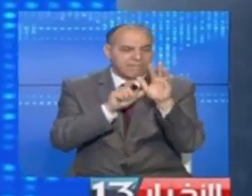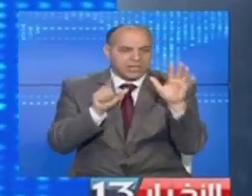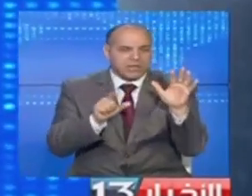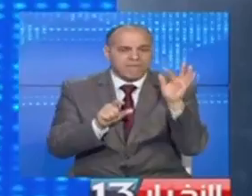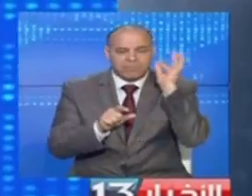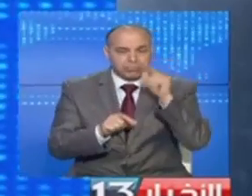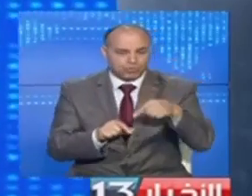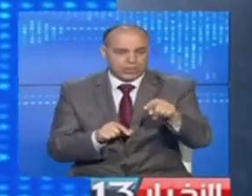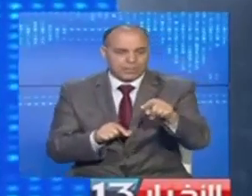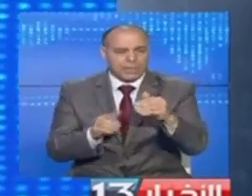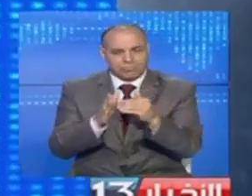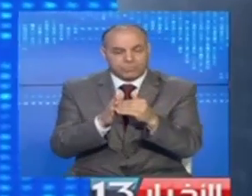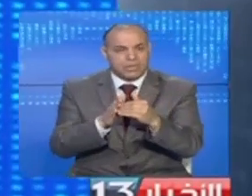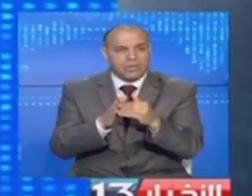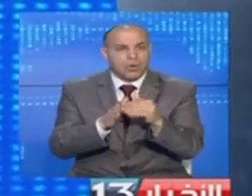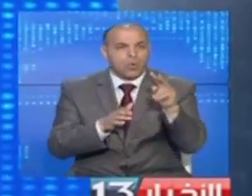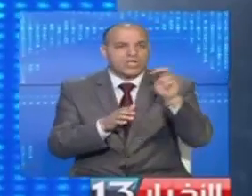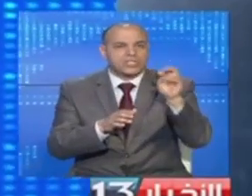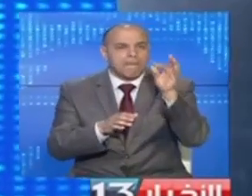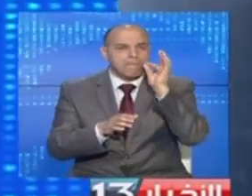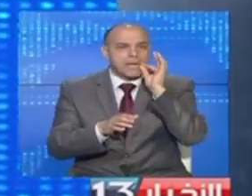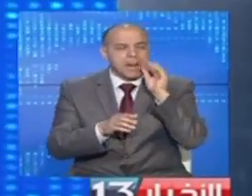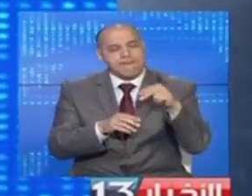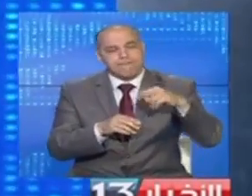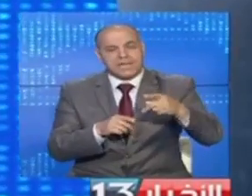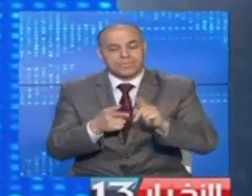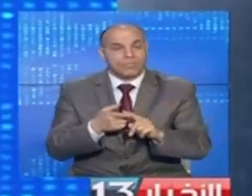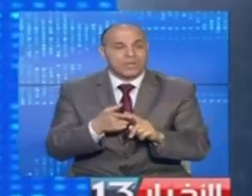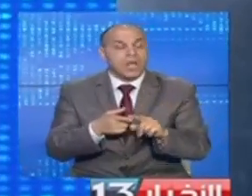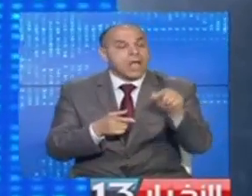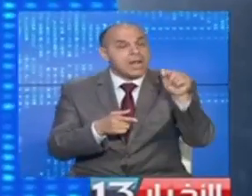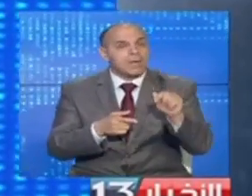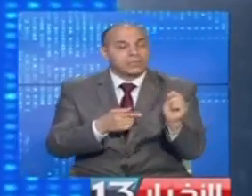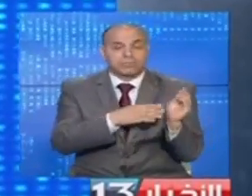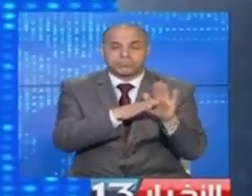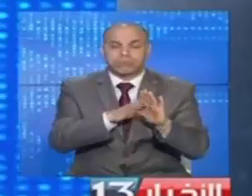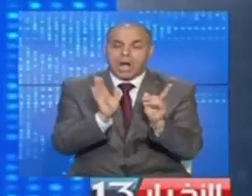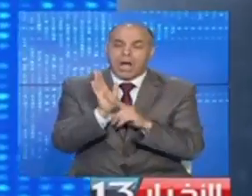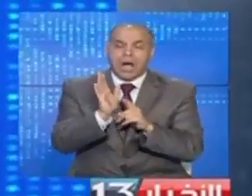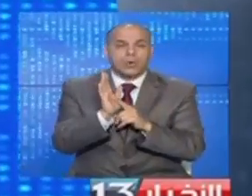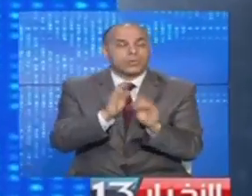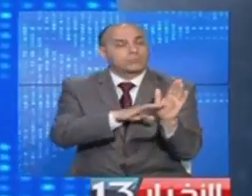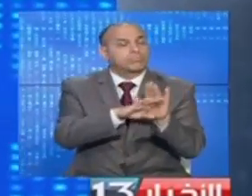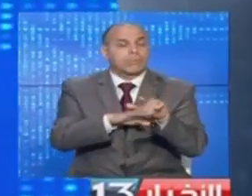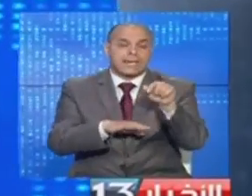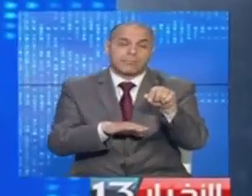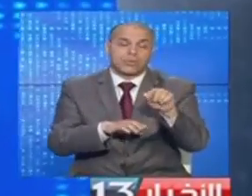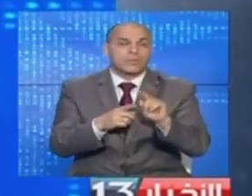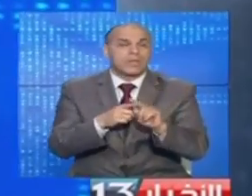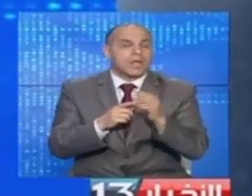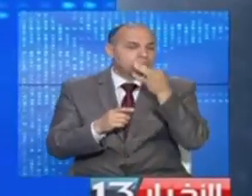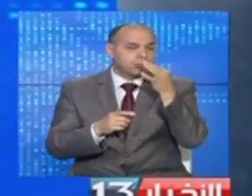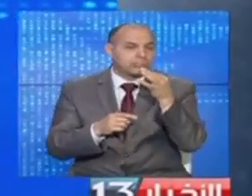من أفريل الجاري و20 ماي على التوالي، مع ضرورة التقيد بالقواعد الوقائية التي